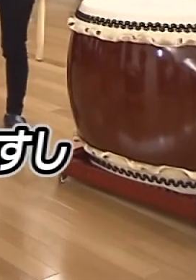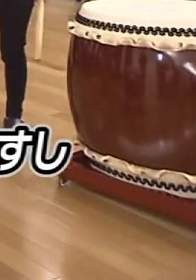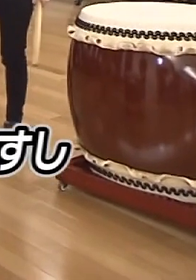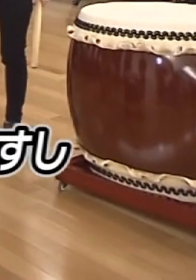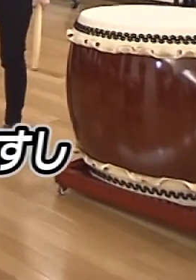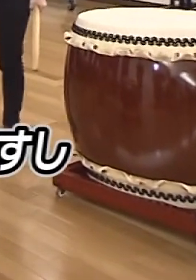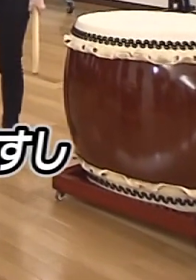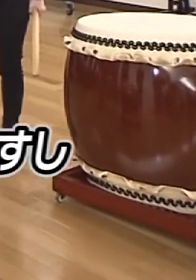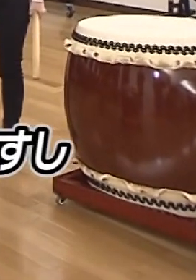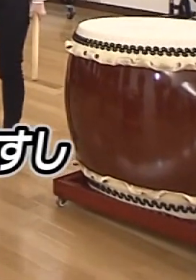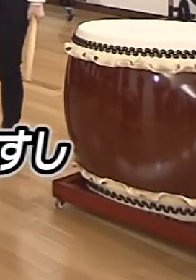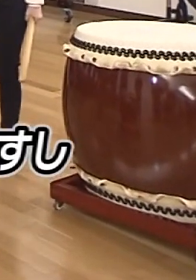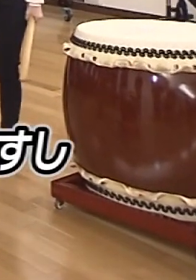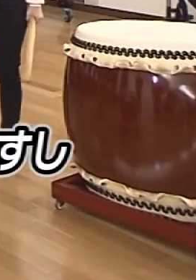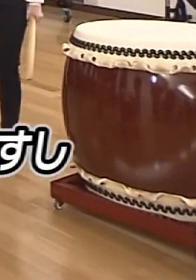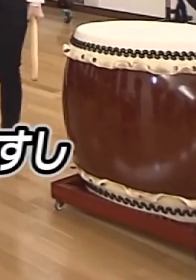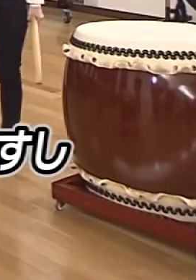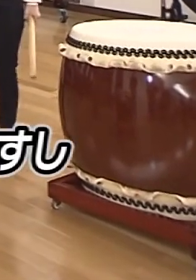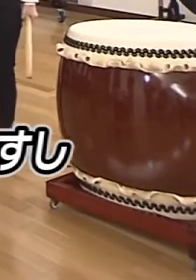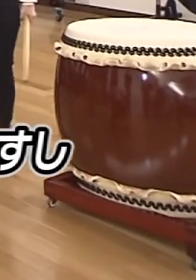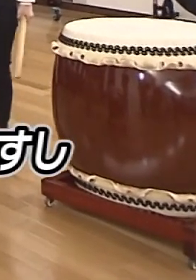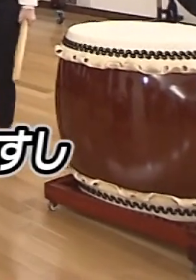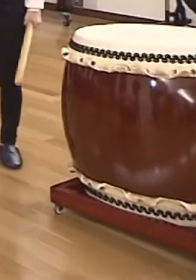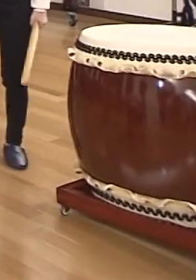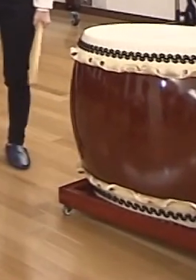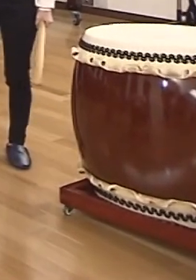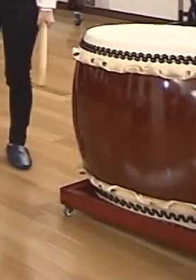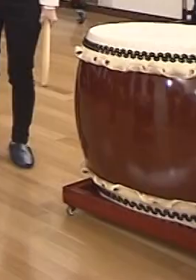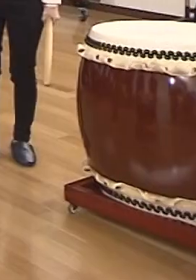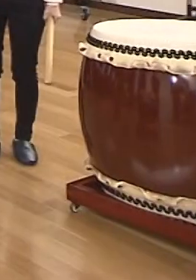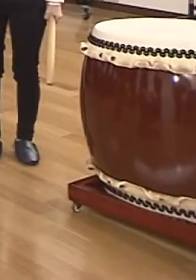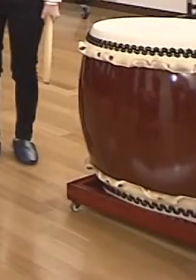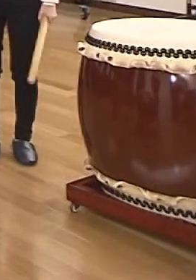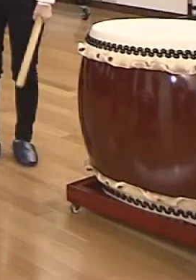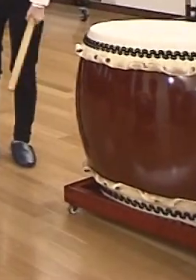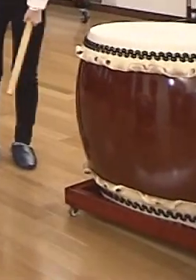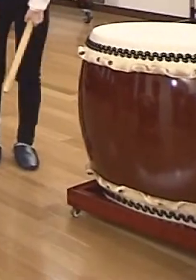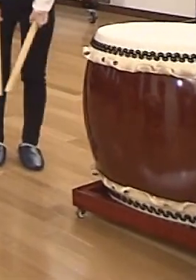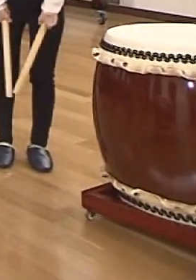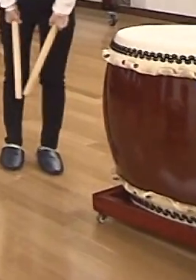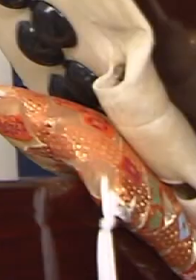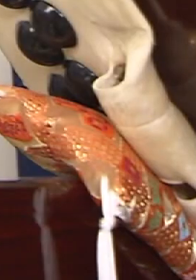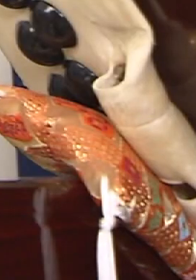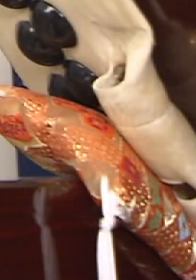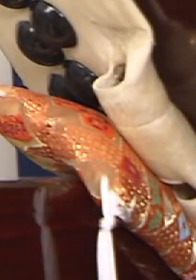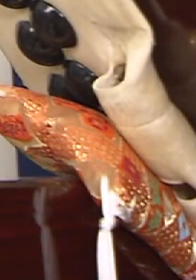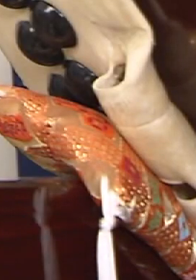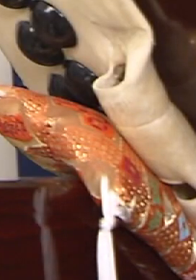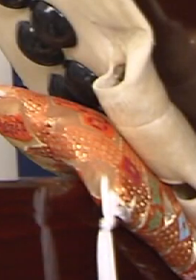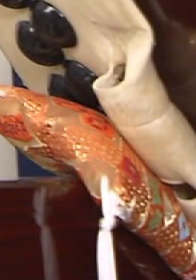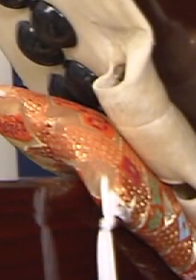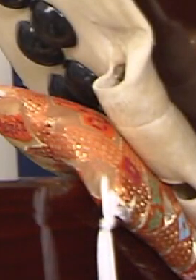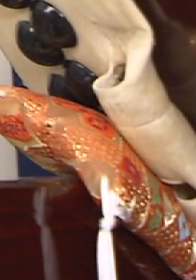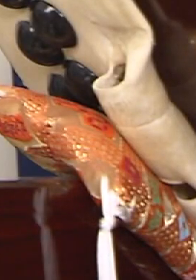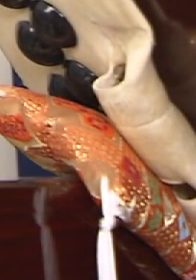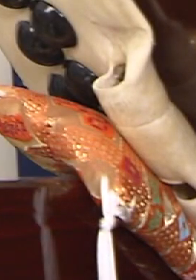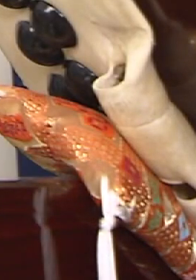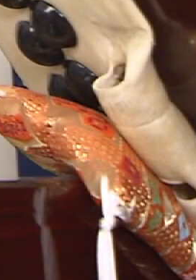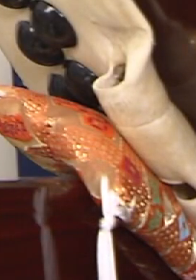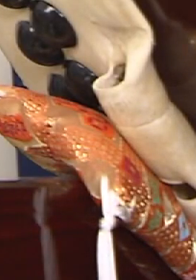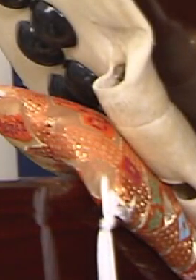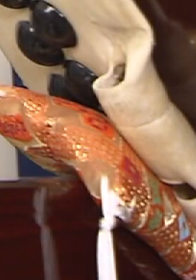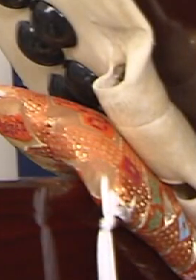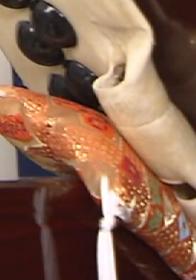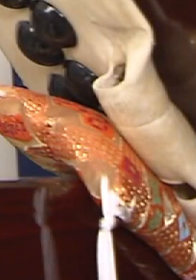ですし、うん、 ぜひぜひ 私たちも続けていきたいと思います、ね、はい、 そうですか、 はい、 よろしくお願いします。 ありがとうございました。 ありがとうございました。